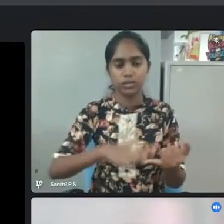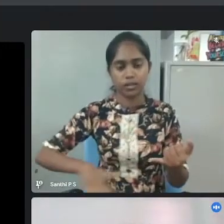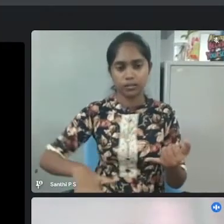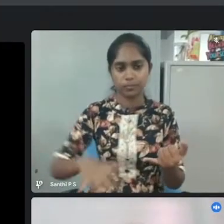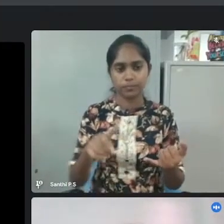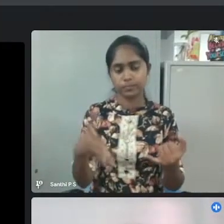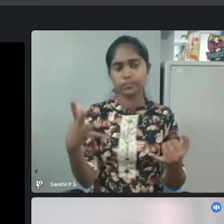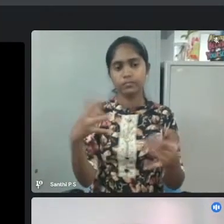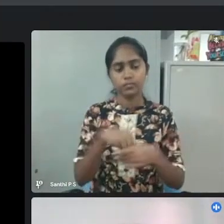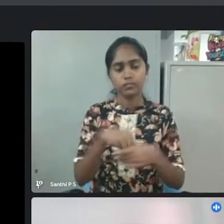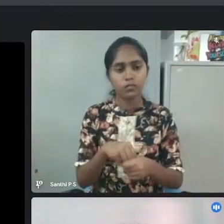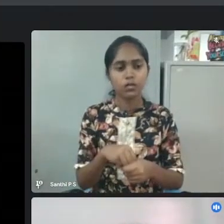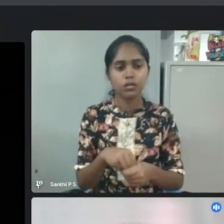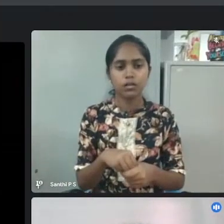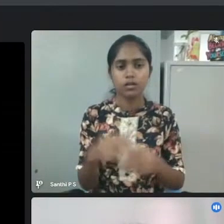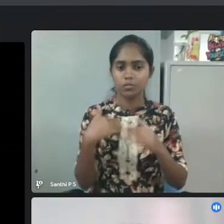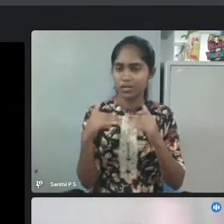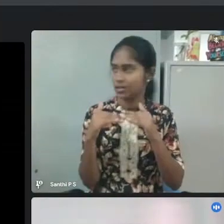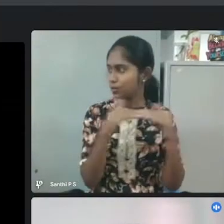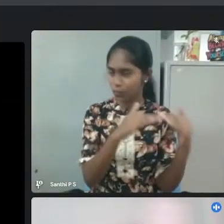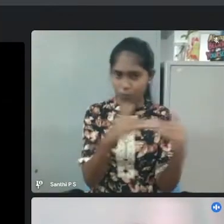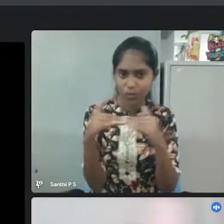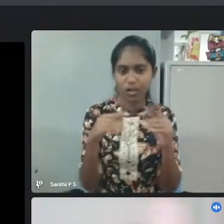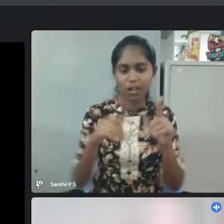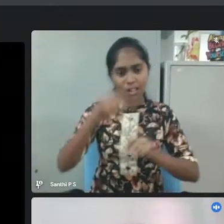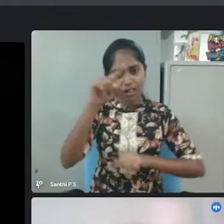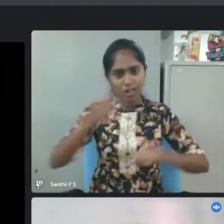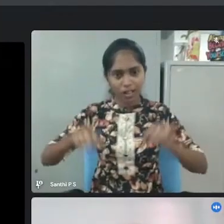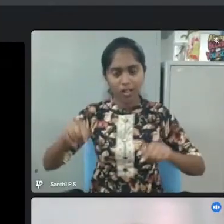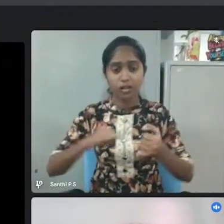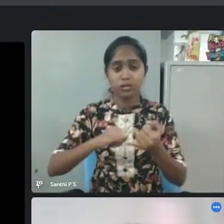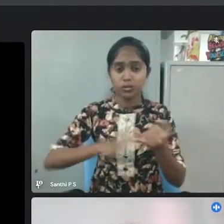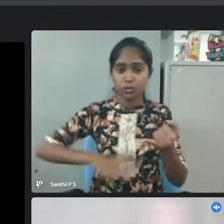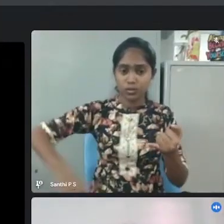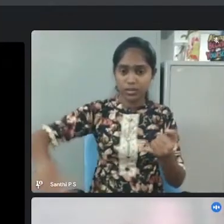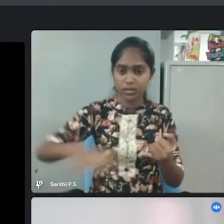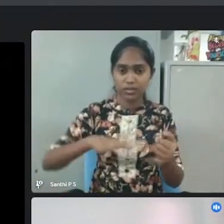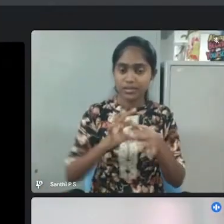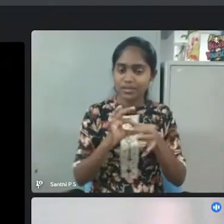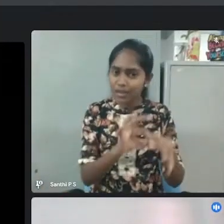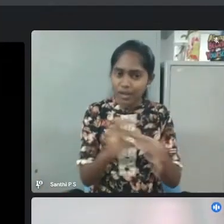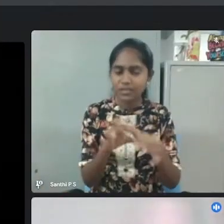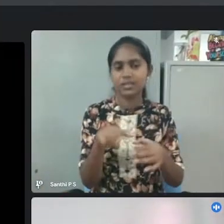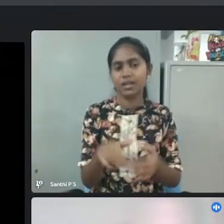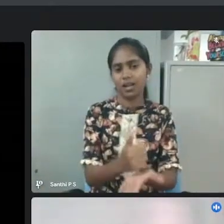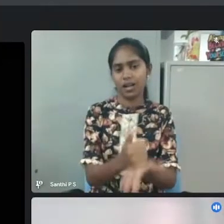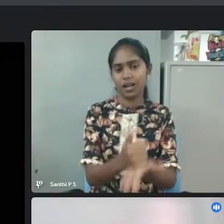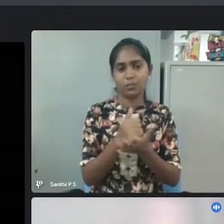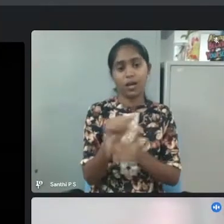വൈവിധ്യത്തിലൂടെ, ഐക്യത്തിലൂടെ നമ്മുടെ സമൂഹങ്ങളെ സമ്പന്നമാക്കാനായിട്ട് ഈ ഇൻക്ലൂഷൻ സഹായിക്കും. മറ്റുള്ളവർക്ക് ഇതിനെപ്പറ്റി മനസ്സിലാക്കാൻ